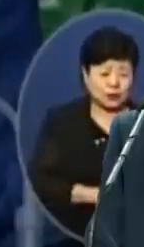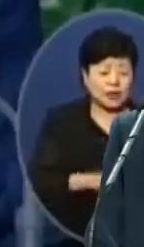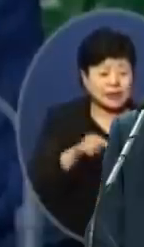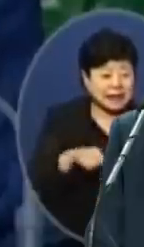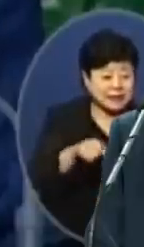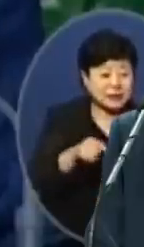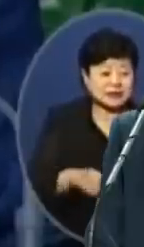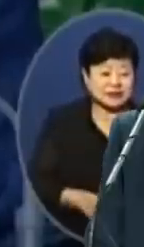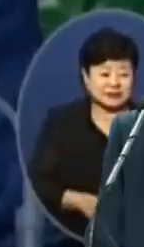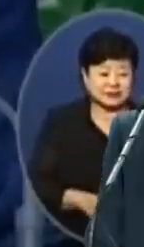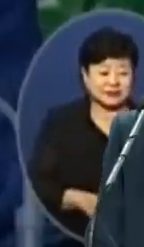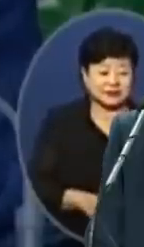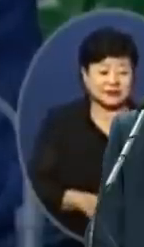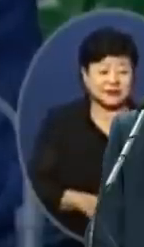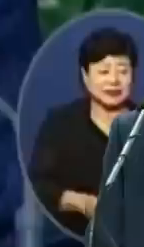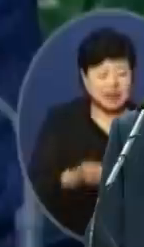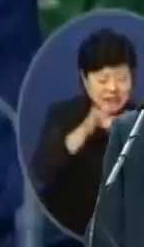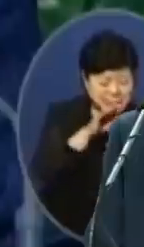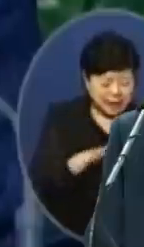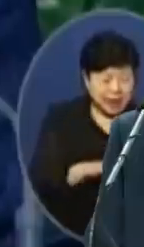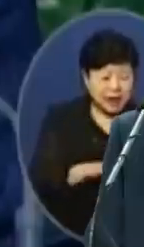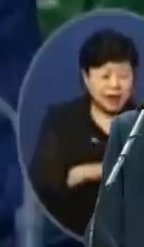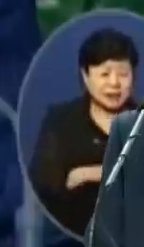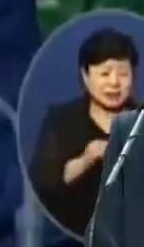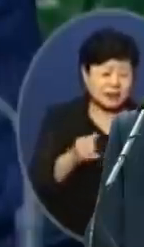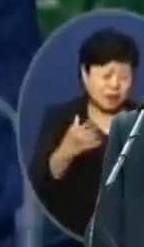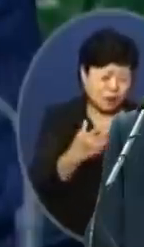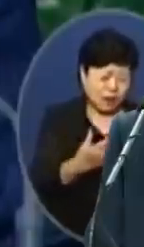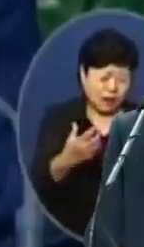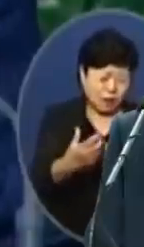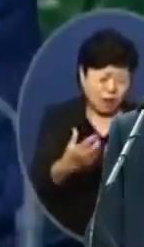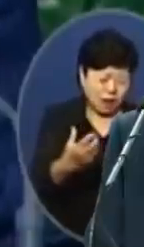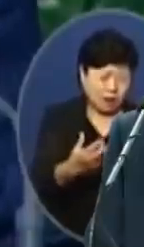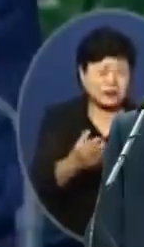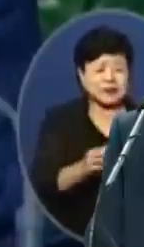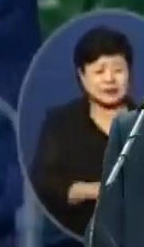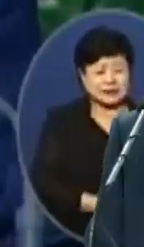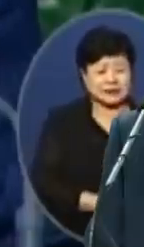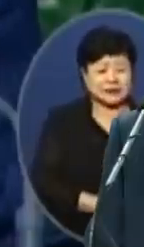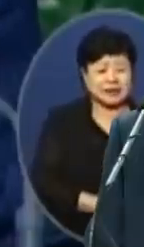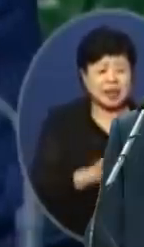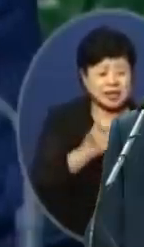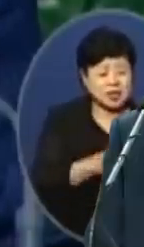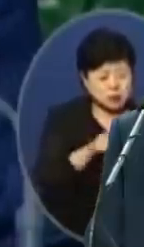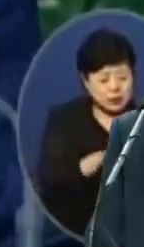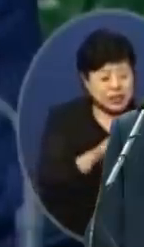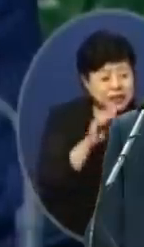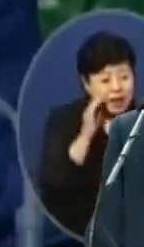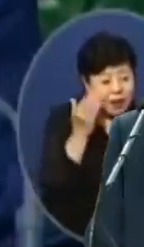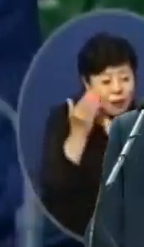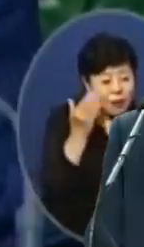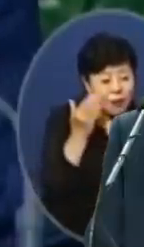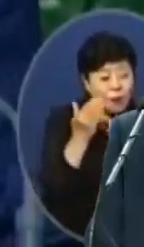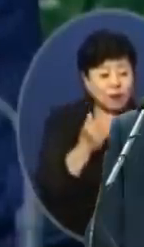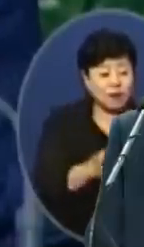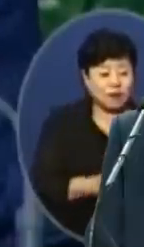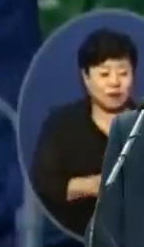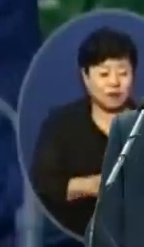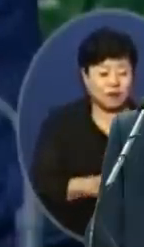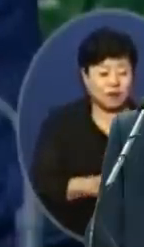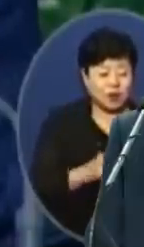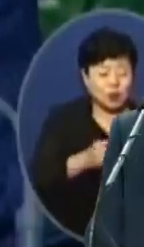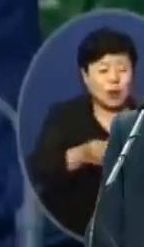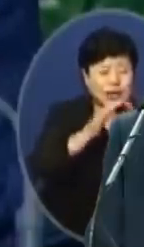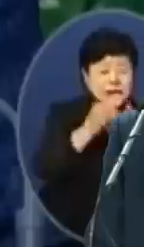다니면서 집회를 하는데 사람들이 그렇게 많이 모여들고 예수를 믿게 되고 우리 교포들이